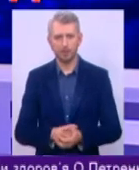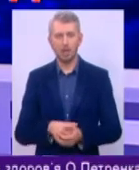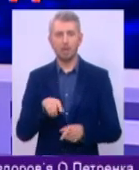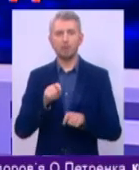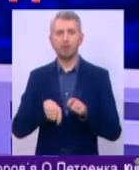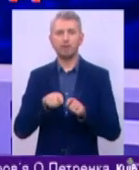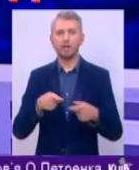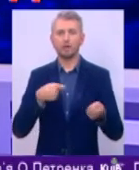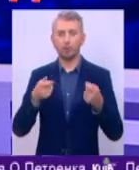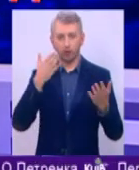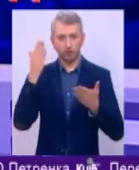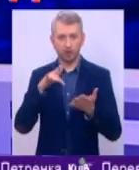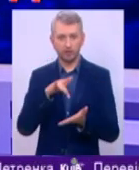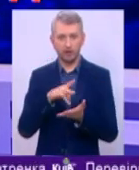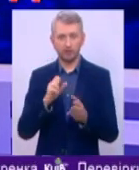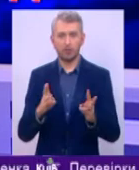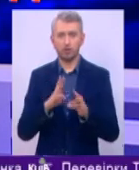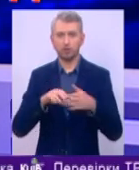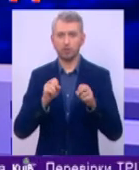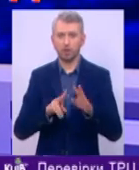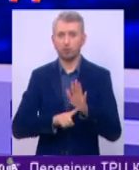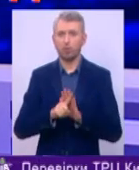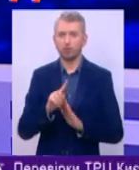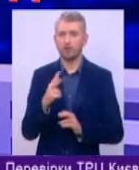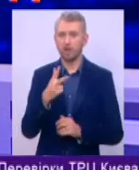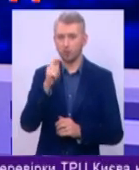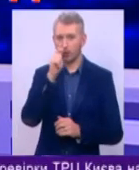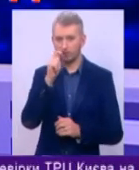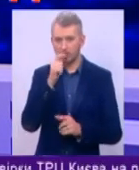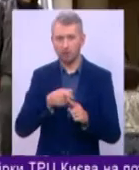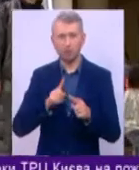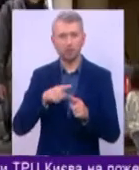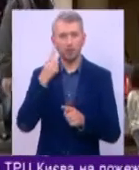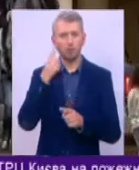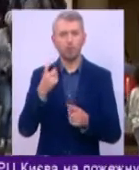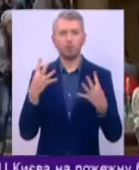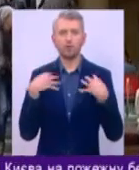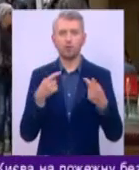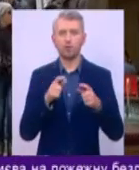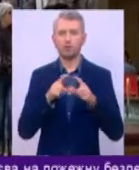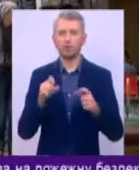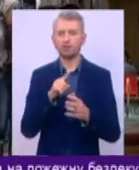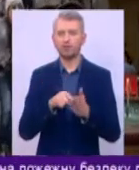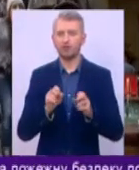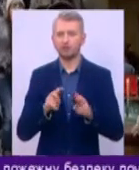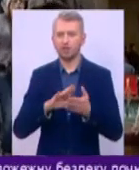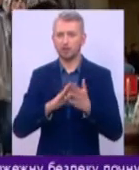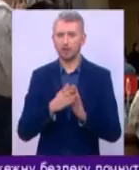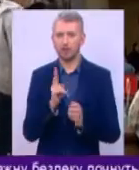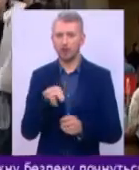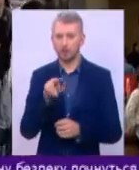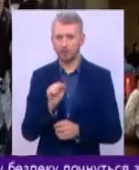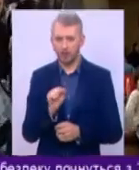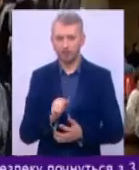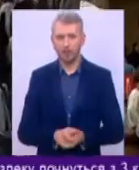Перевірки торгово-розважальних центрів на пожежну безпеку почнуться 3 квітня. Про це повідомив начальник управління з питань надзвичайних ситуацій КНДА